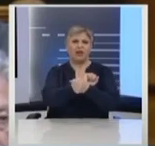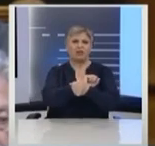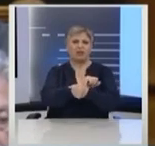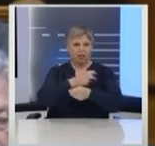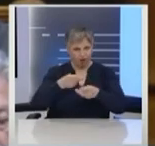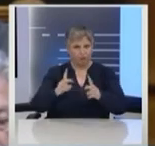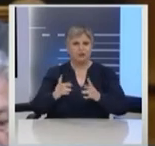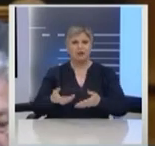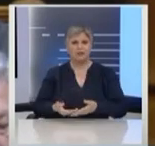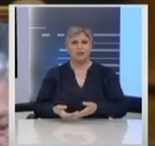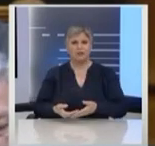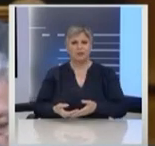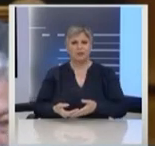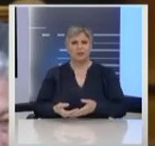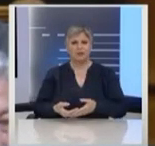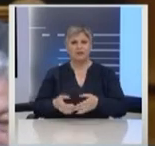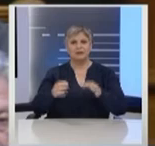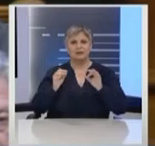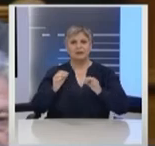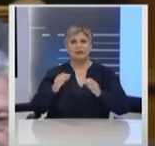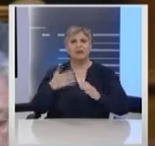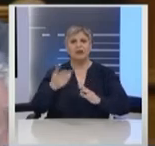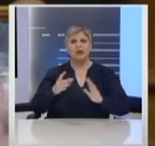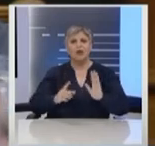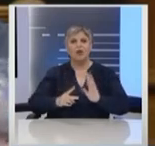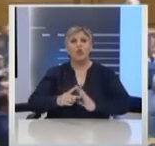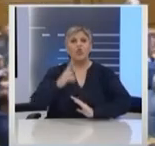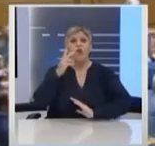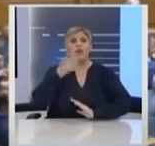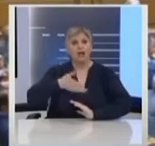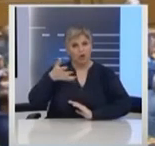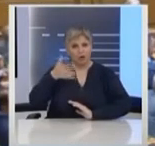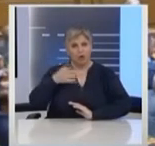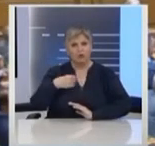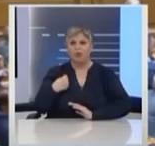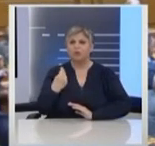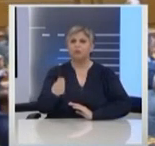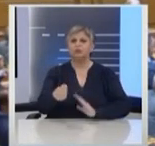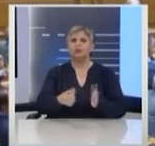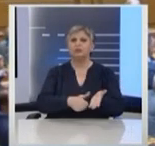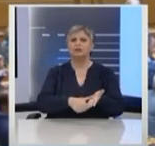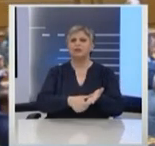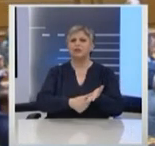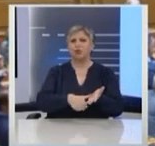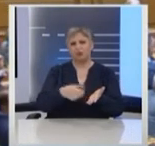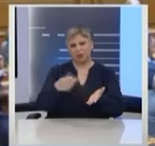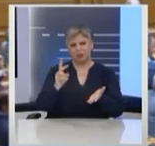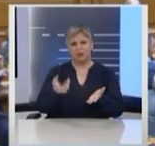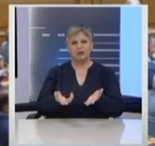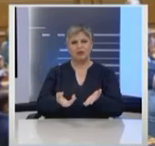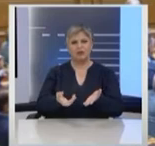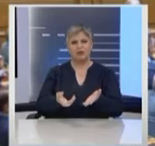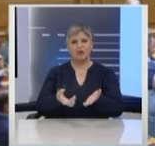Και βεβαίως στα 12 δίνουμε την ταυτότητα στα παιδιά. Και τι λέμε για τους 15χρονους?